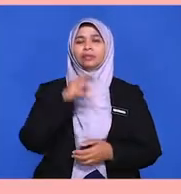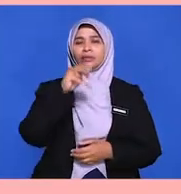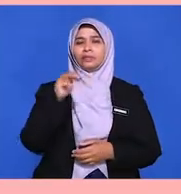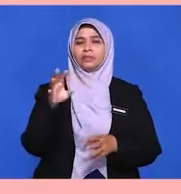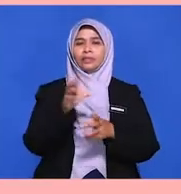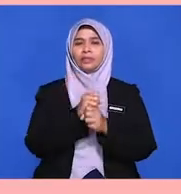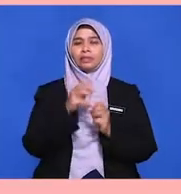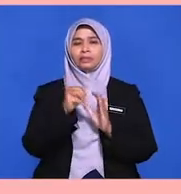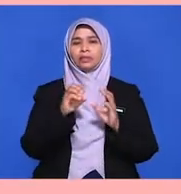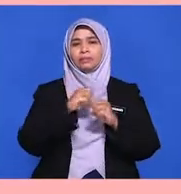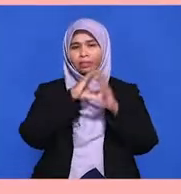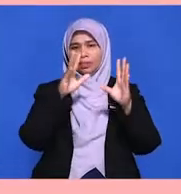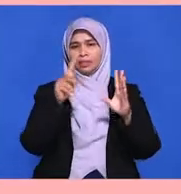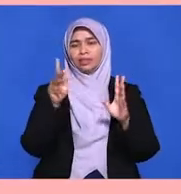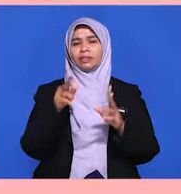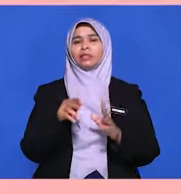murid-murid dapat menerangkan